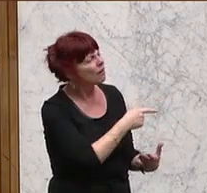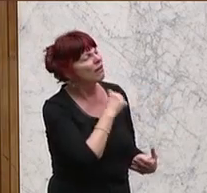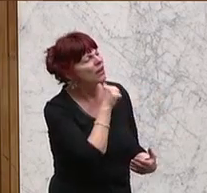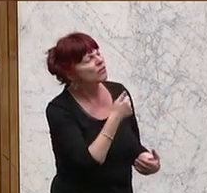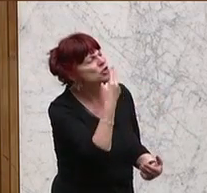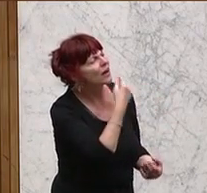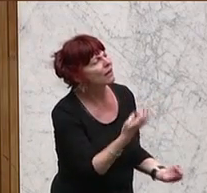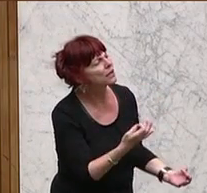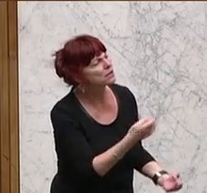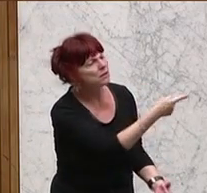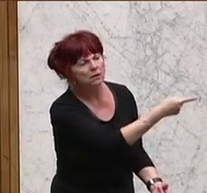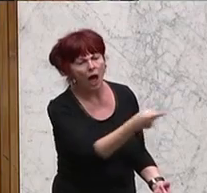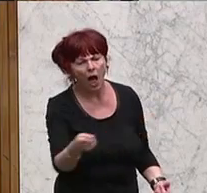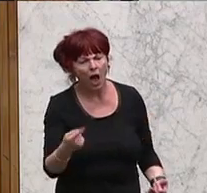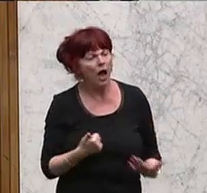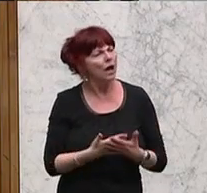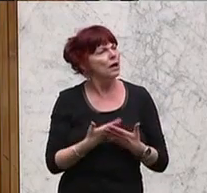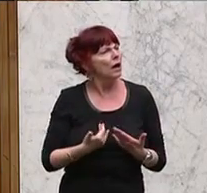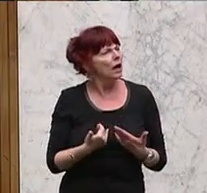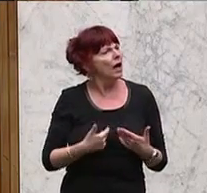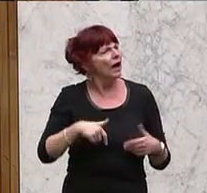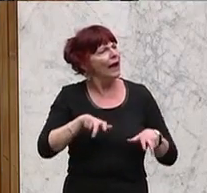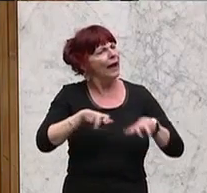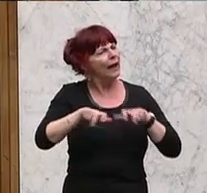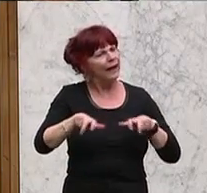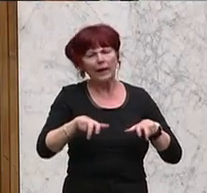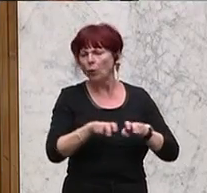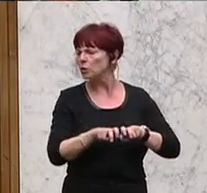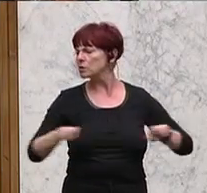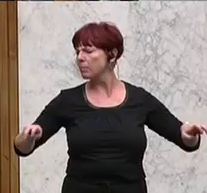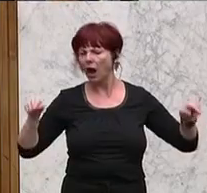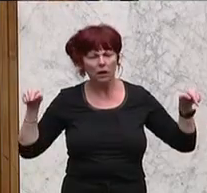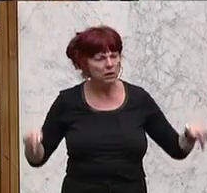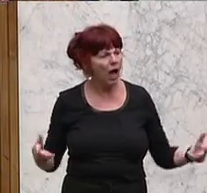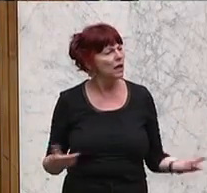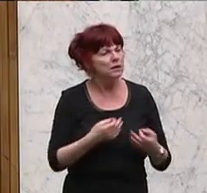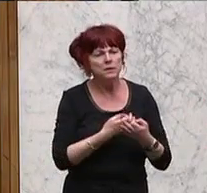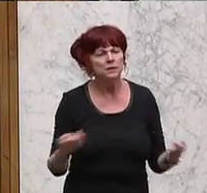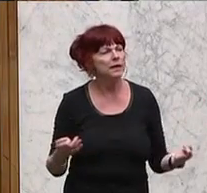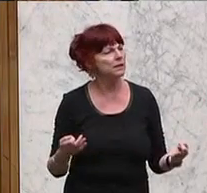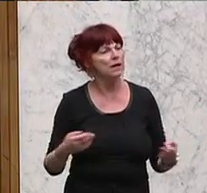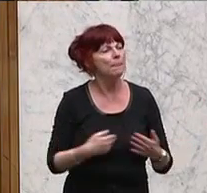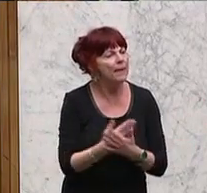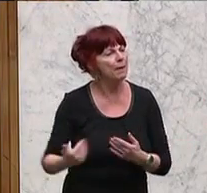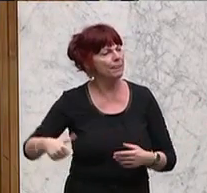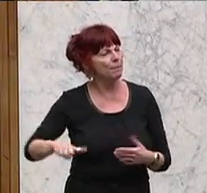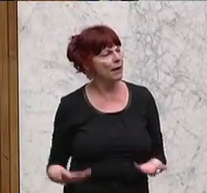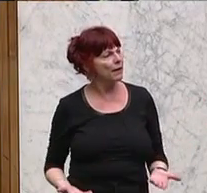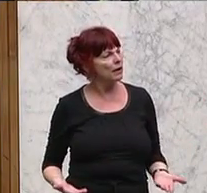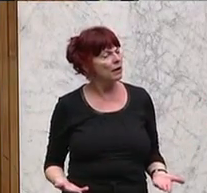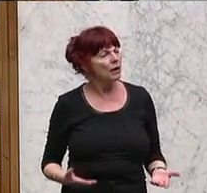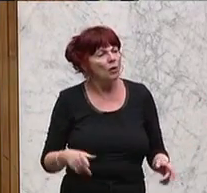Regierungsbank dahinter. Man typiert damit nicht nur unsere Arbeit, die wir als Kontrolle der Regierung auftreten sollen, sondern